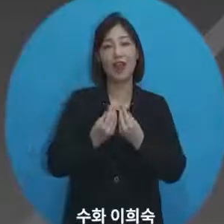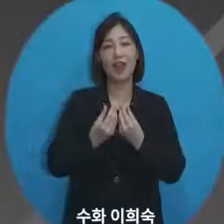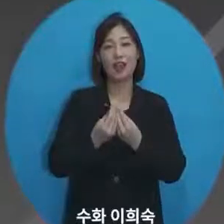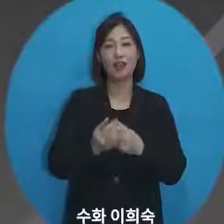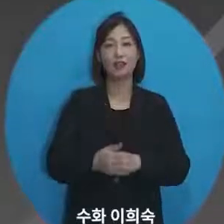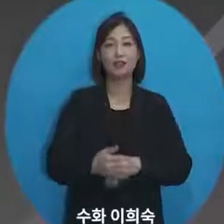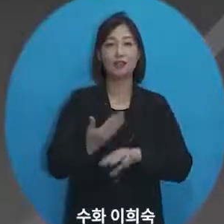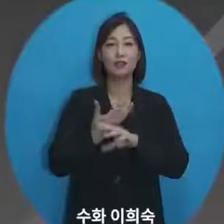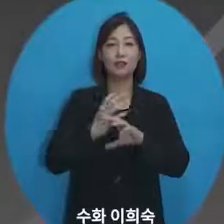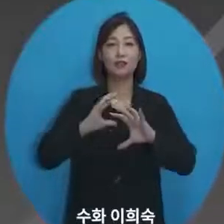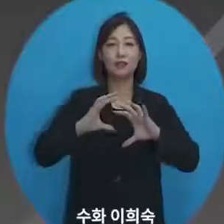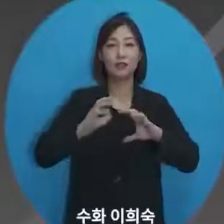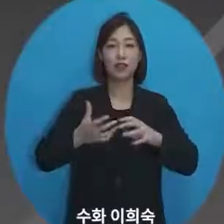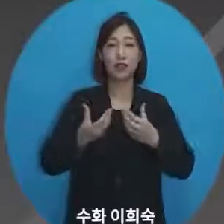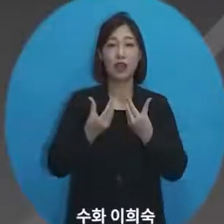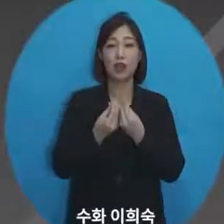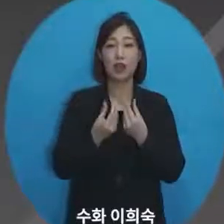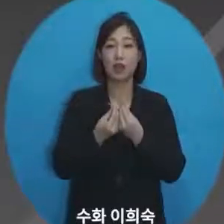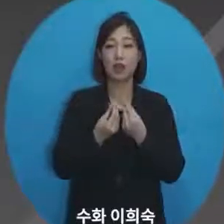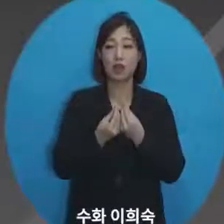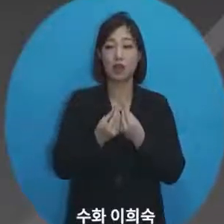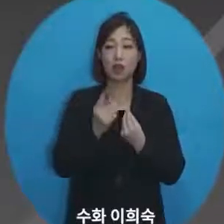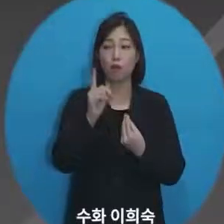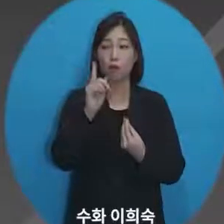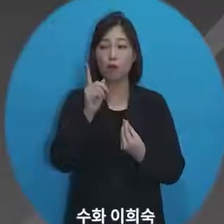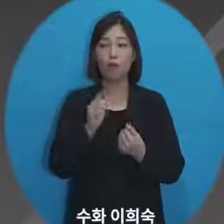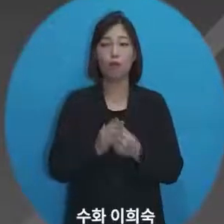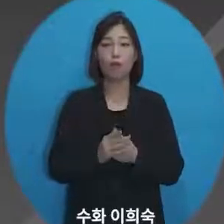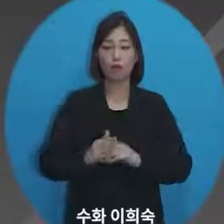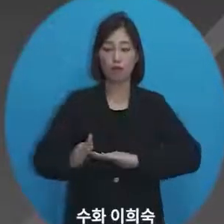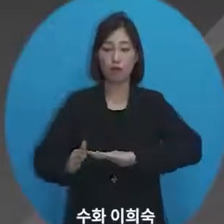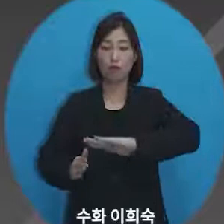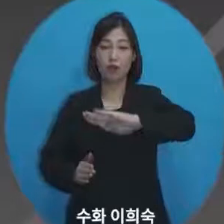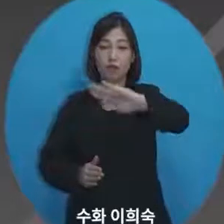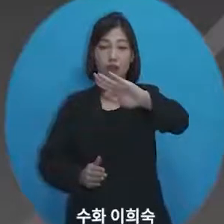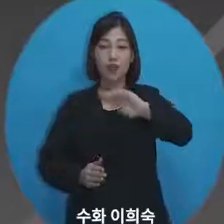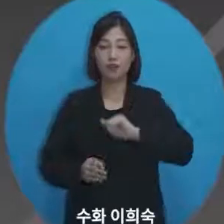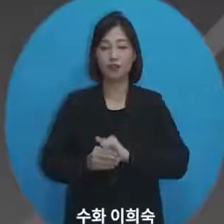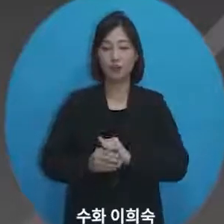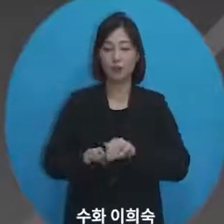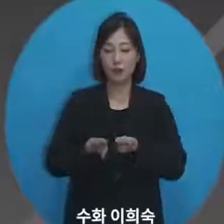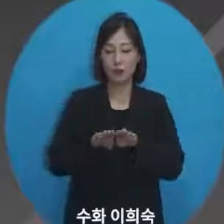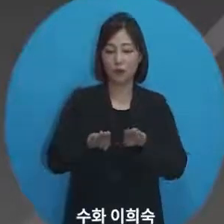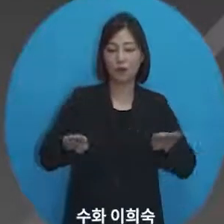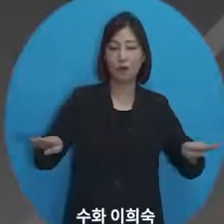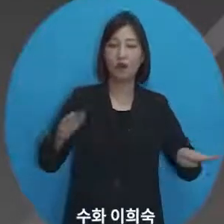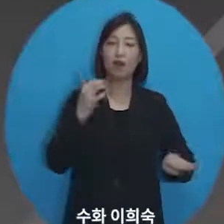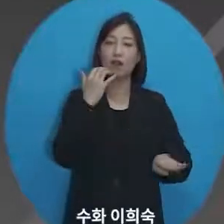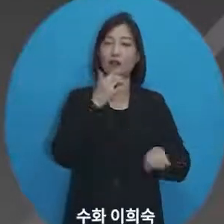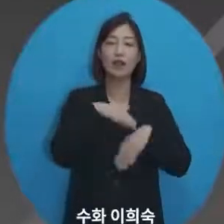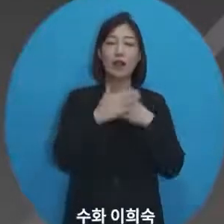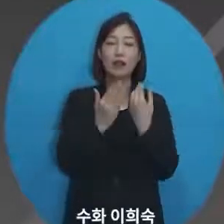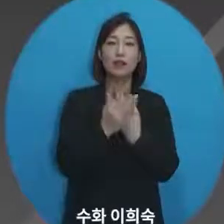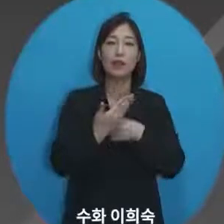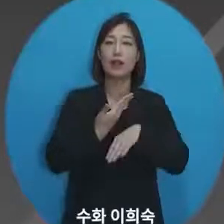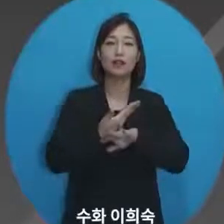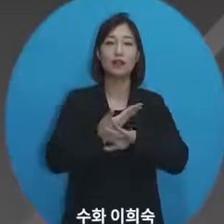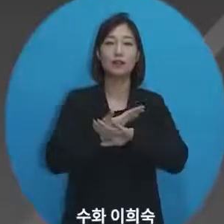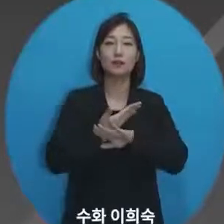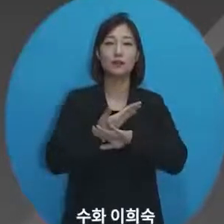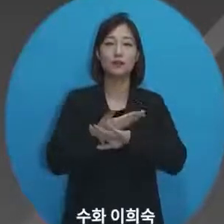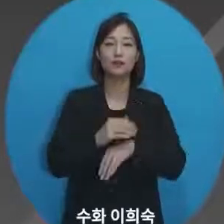네덜란드의 사진인데요. 해외에서는 실제로 법과 제도의 경사로의 색상을 다르게